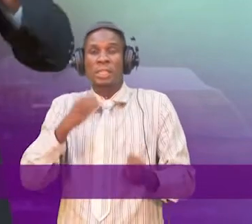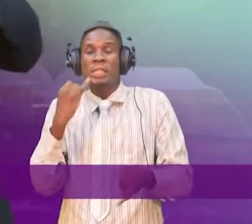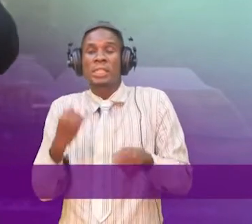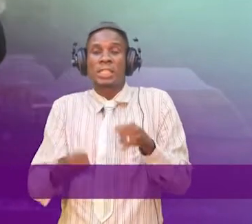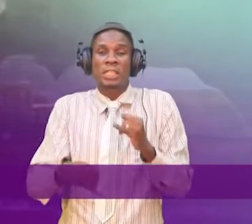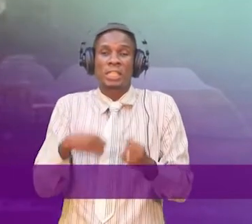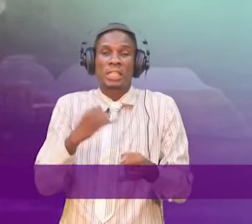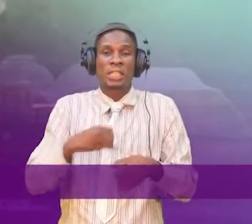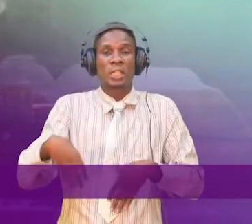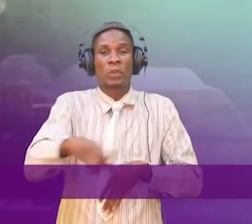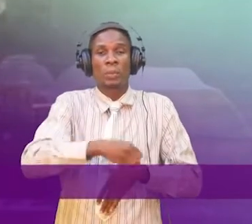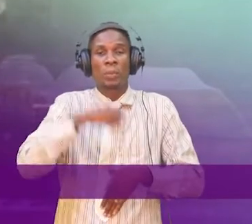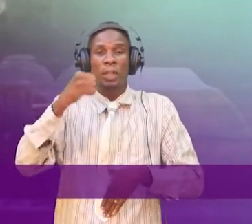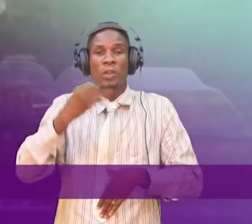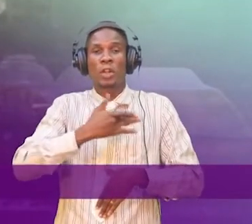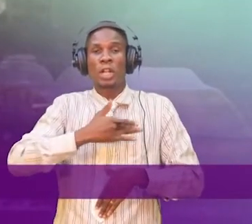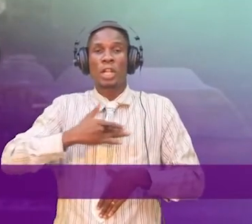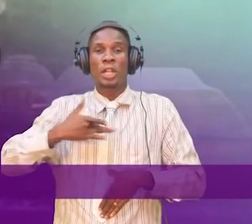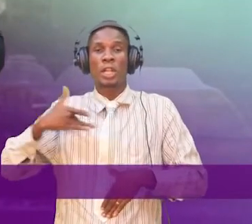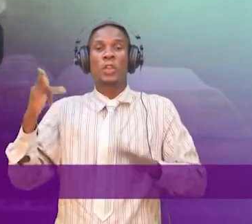nyonso tuzali kolobela likambo etali Nzambe.